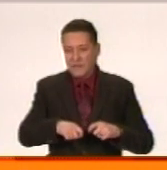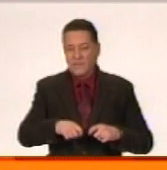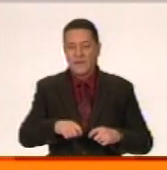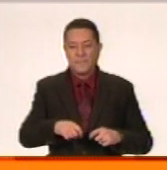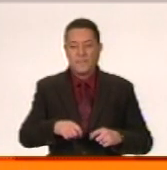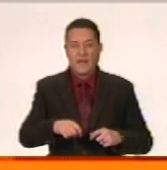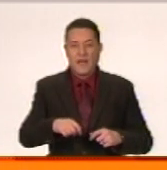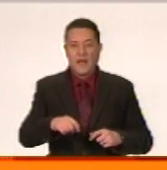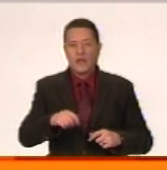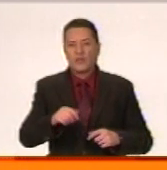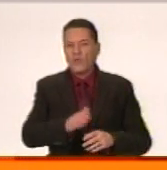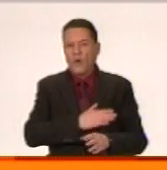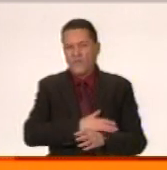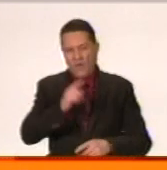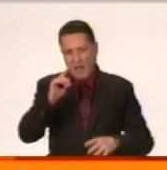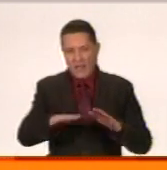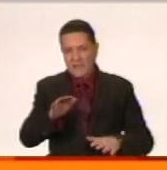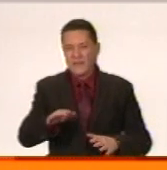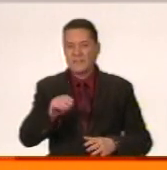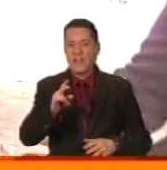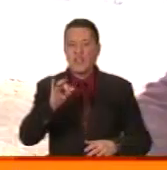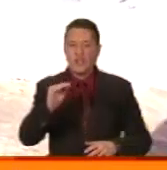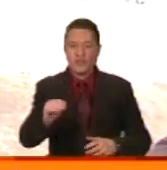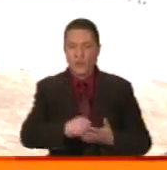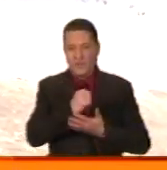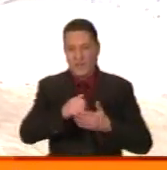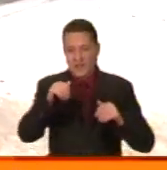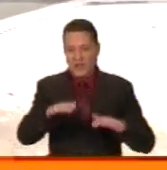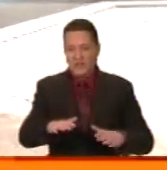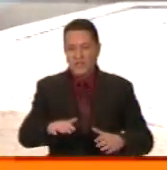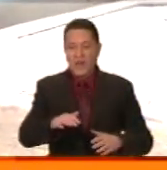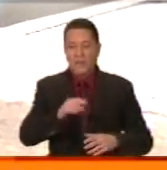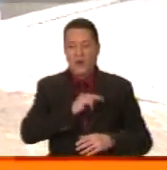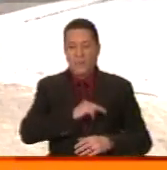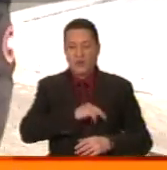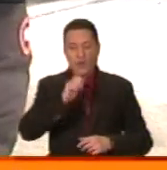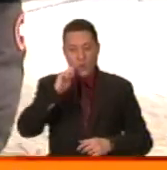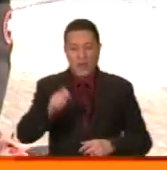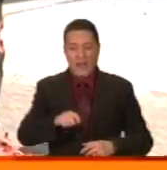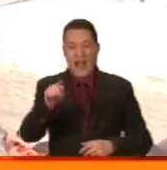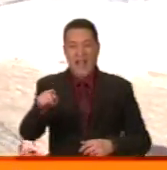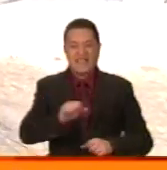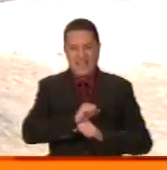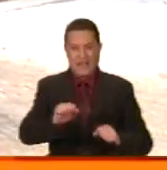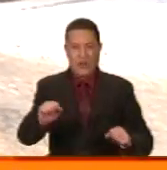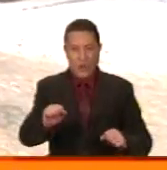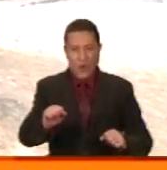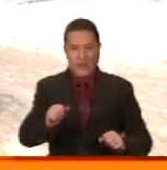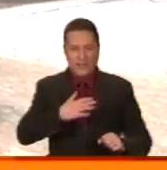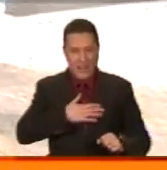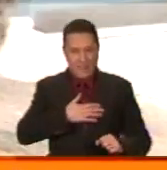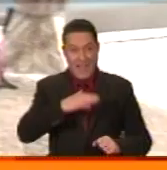вагалася, перш ніж ухвалити рішення про роботу в Україні. Вони герої для мене, тому що вони виростили моєго сина. Коли